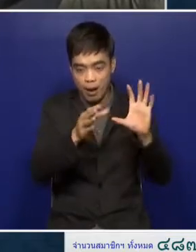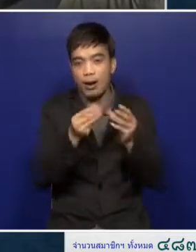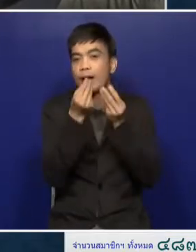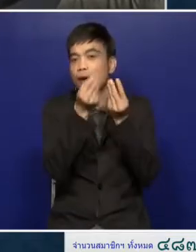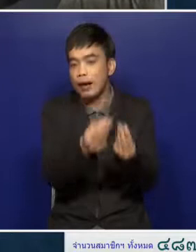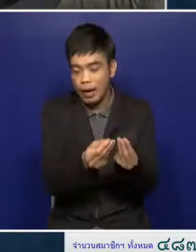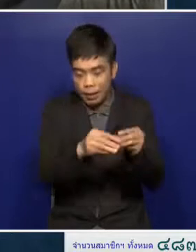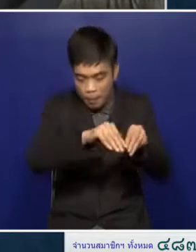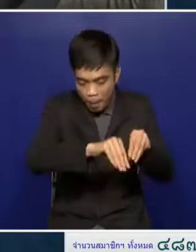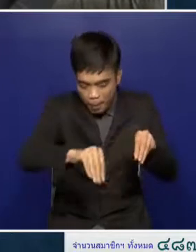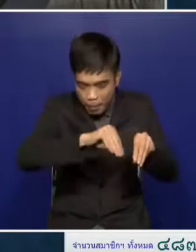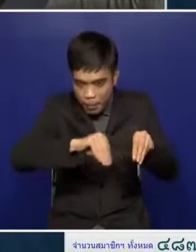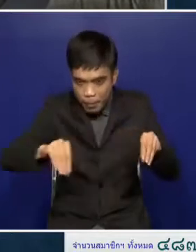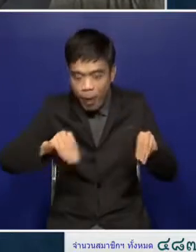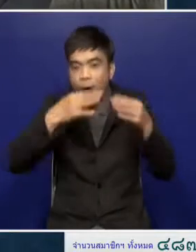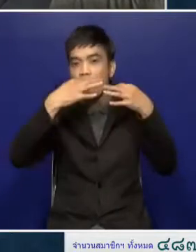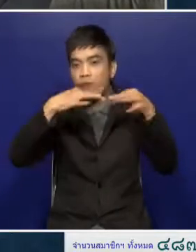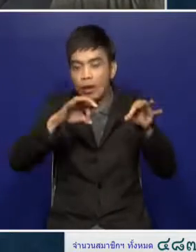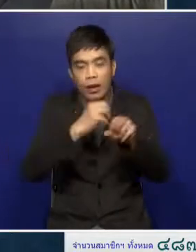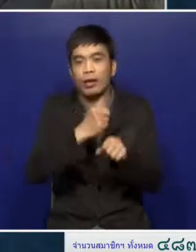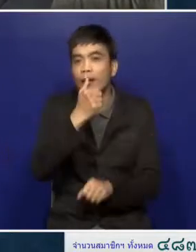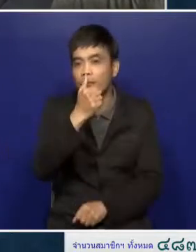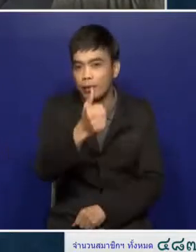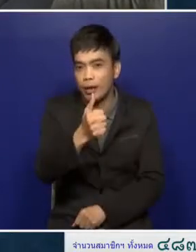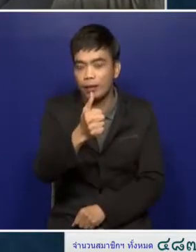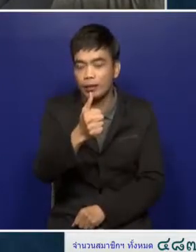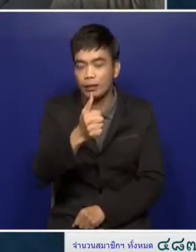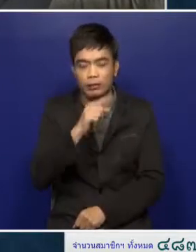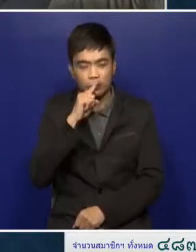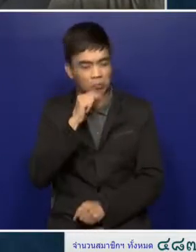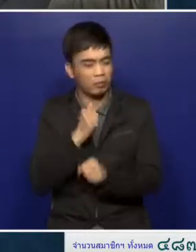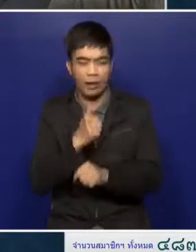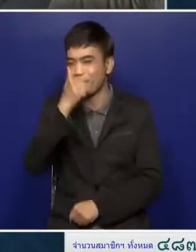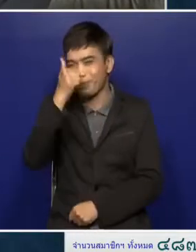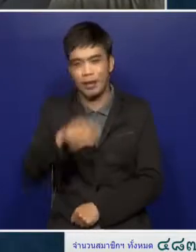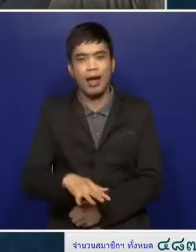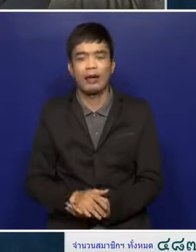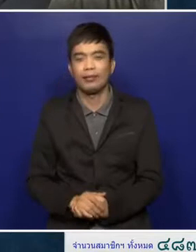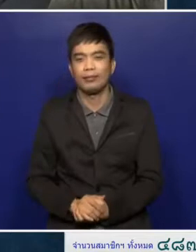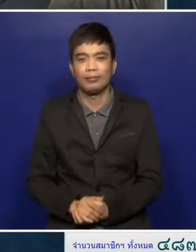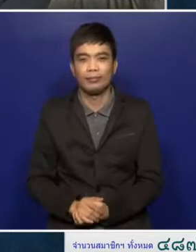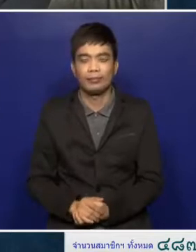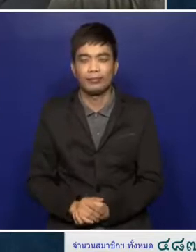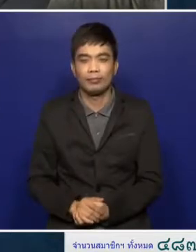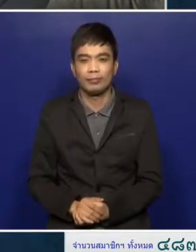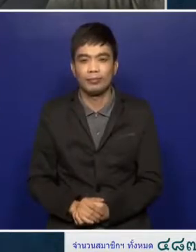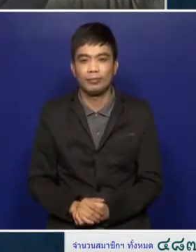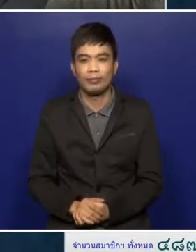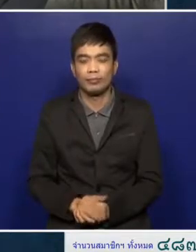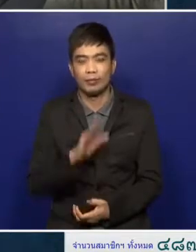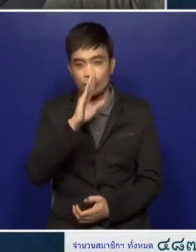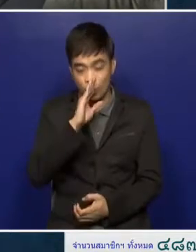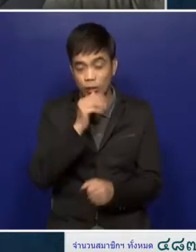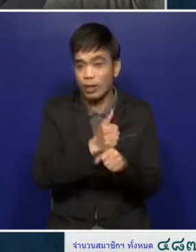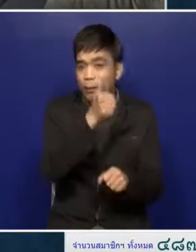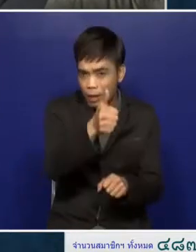เนี่ยต้องเรียนกับคุณสมชายเลยนะครับว่าอาจจะทำไม่ได้หรอกครับถ้าเป็นอย่างนั้นเนี่ยมันจะเป็นปัญห